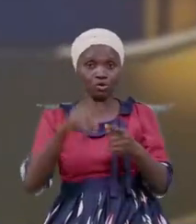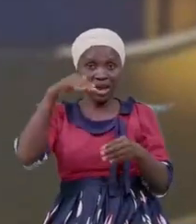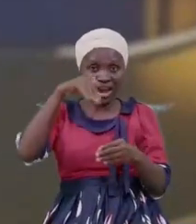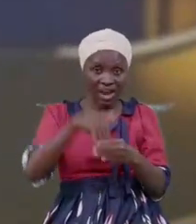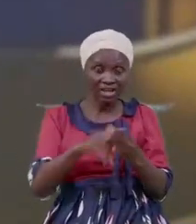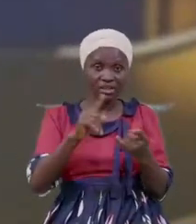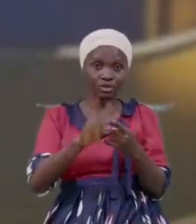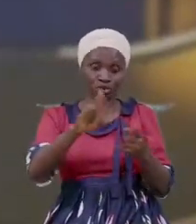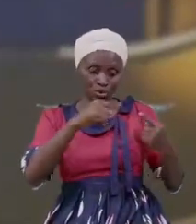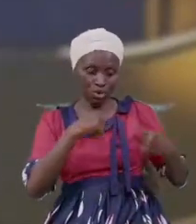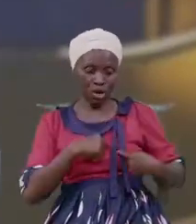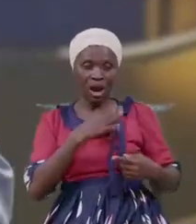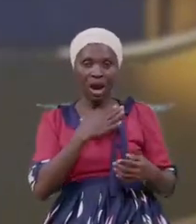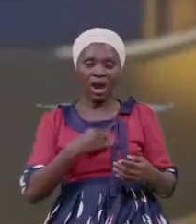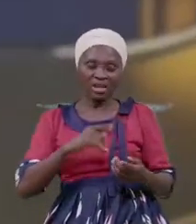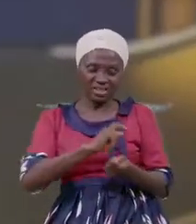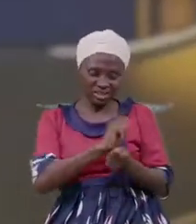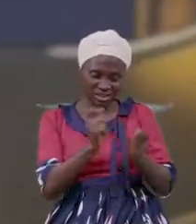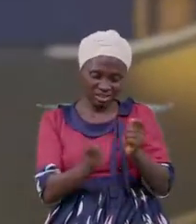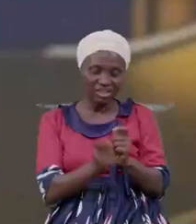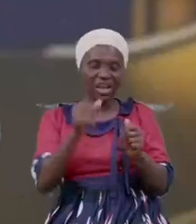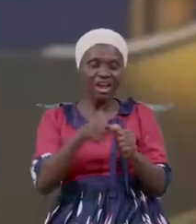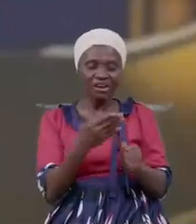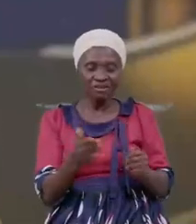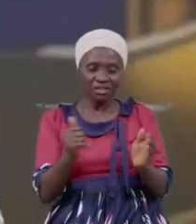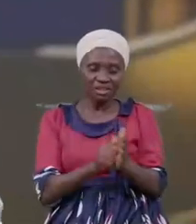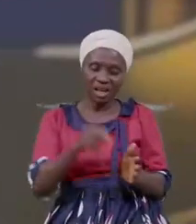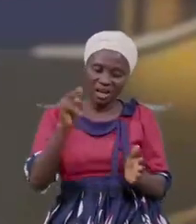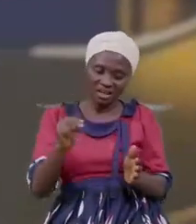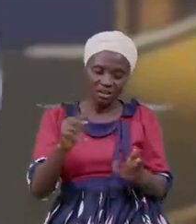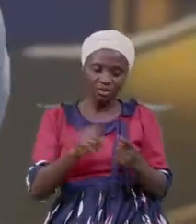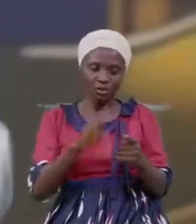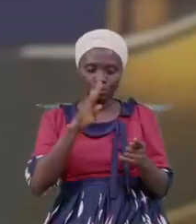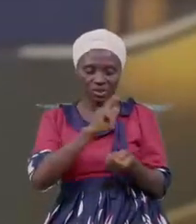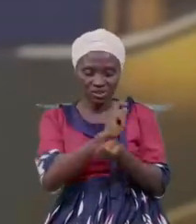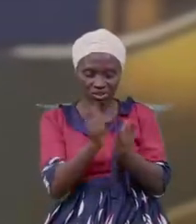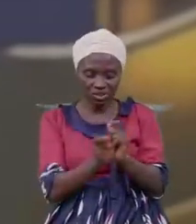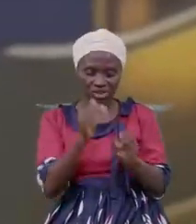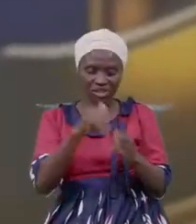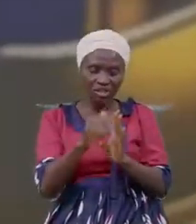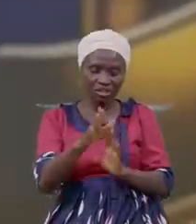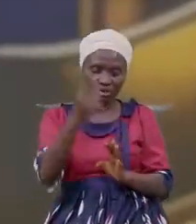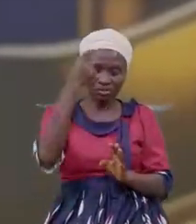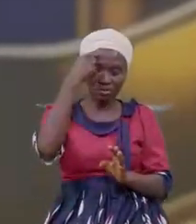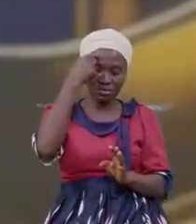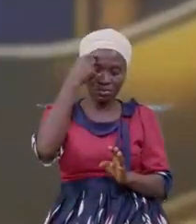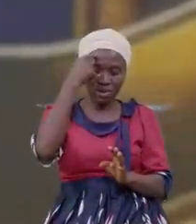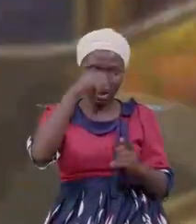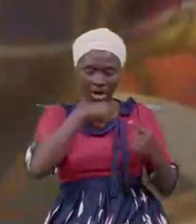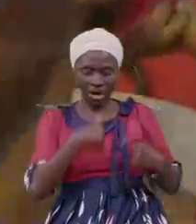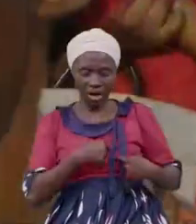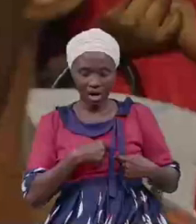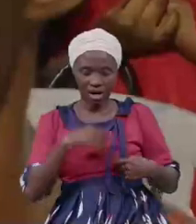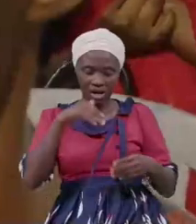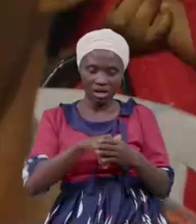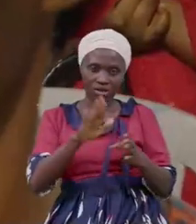changer tout ce qui doit être changé dans ton cœur dans ta vie dans ta tête dans tes mains dans ta personnalité au nom de